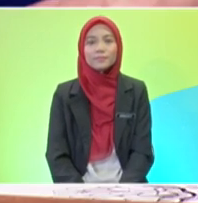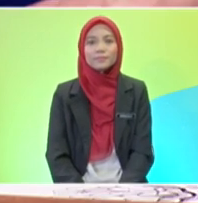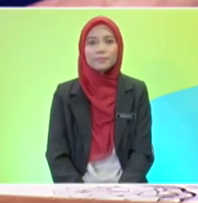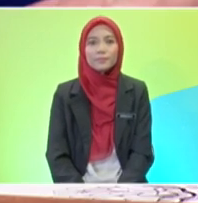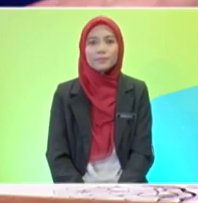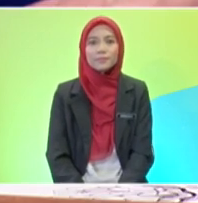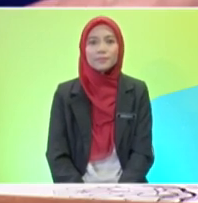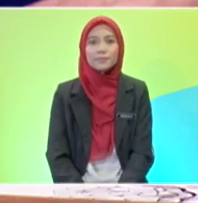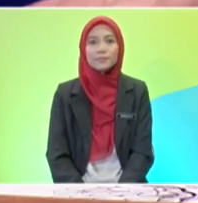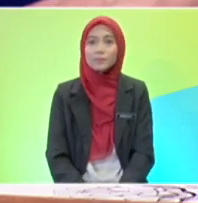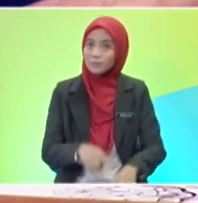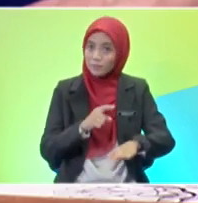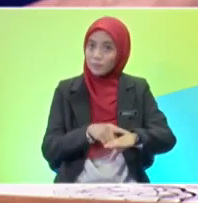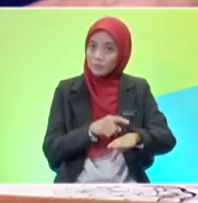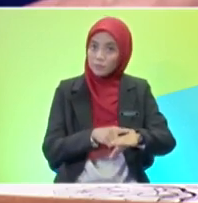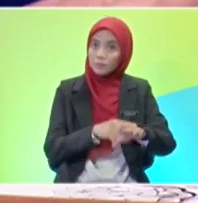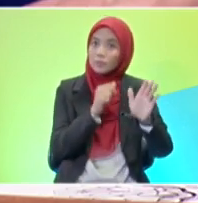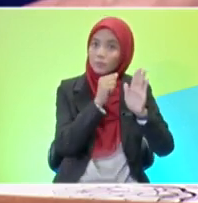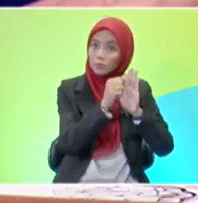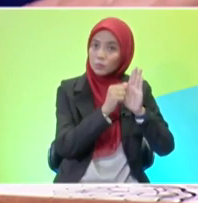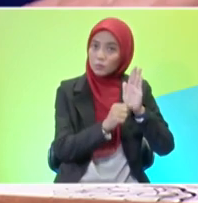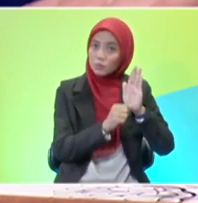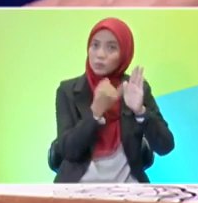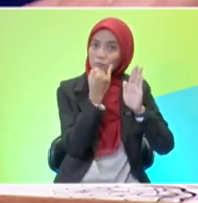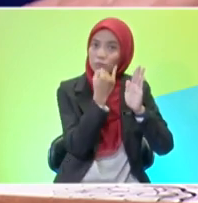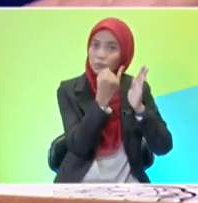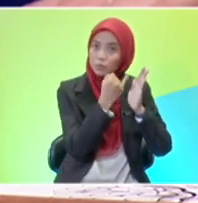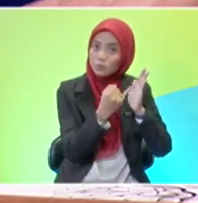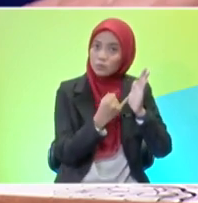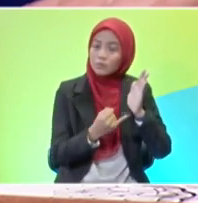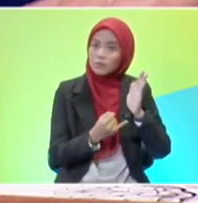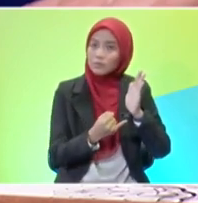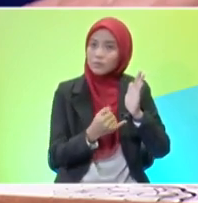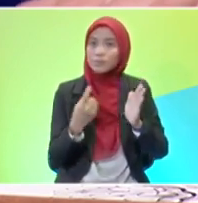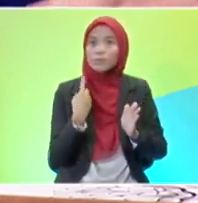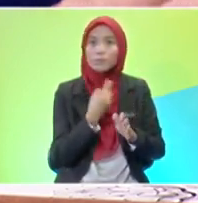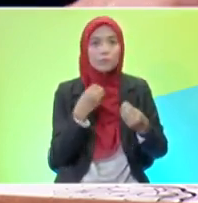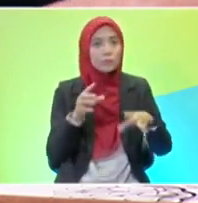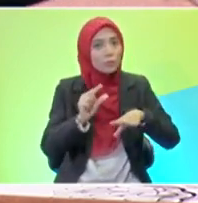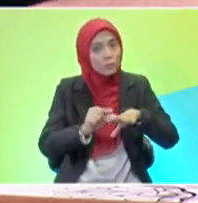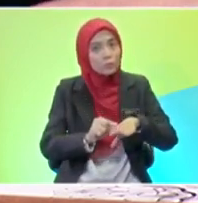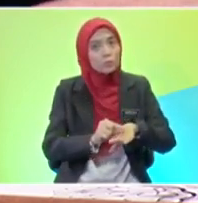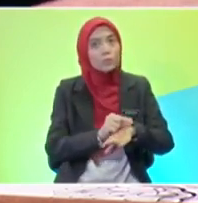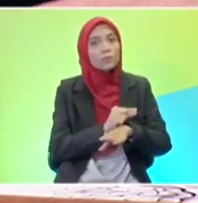semasa kita Melaka nih Ria perkara pertama kita gunakan sebenarnya asas